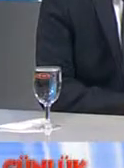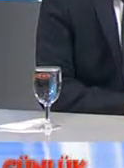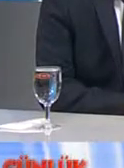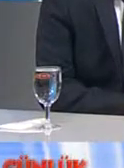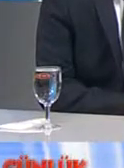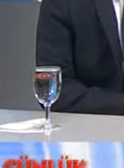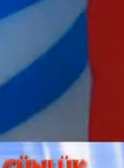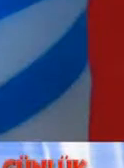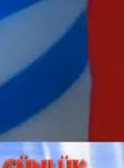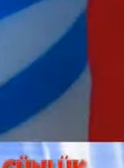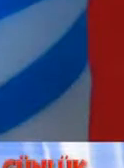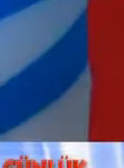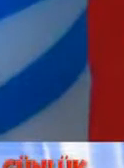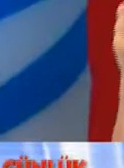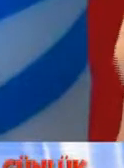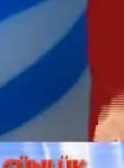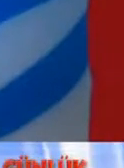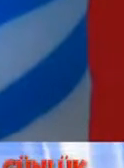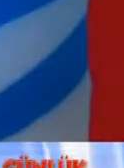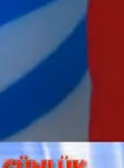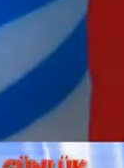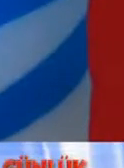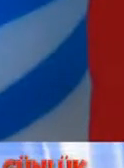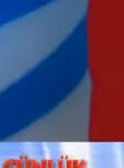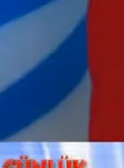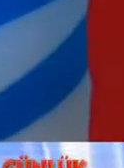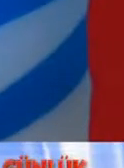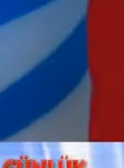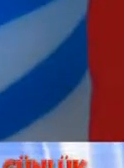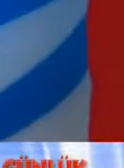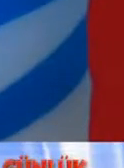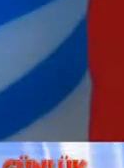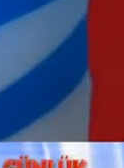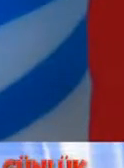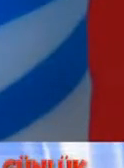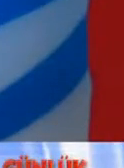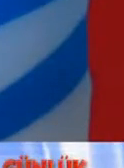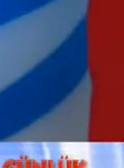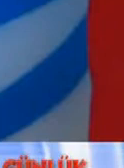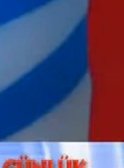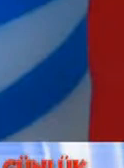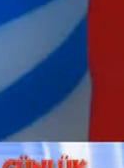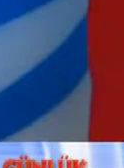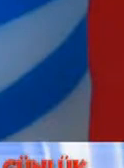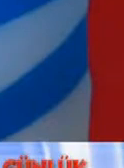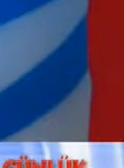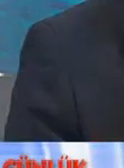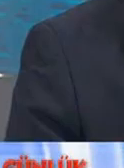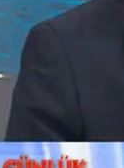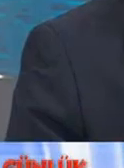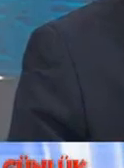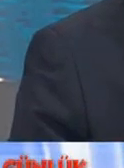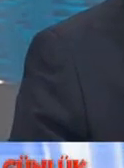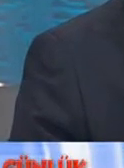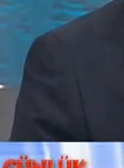nasıl satılacak? Pazarlama kısmında var mısınız merkez olarak? Şöyle varız. Sadece hani diğer